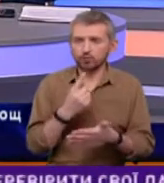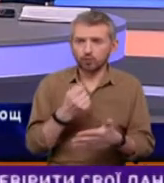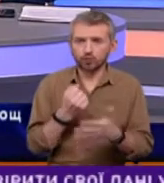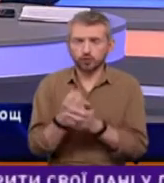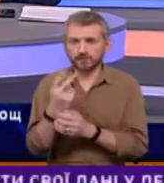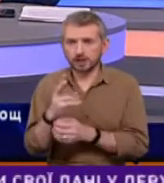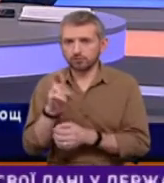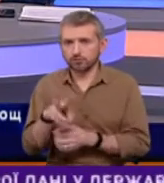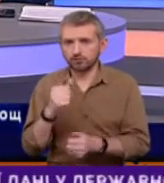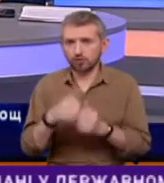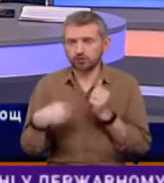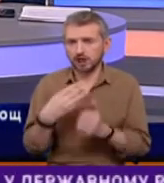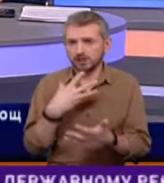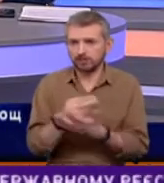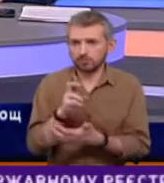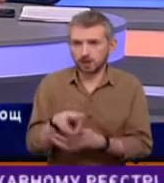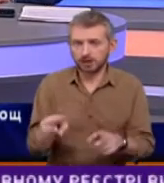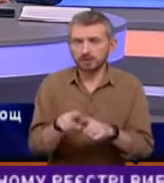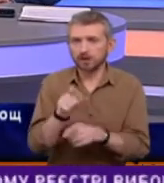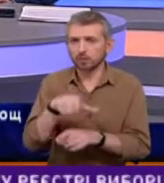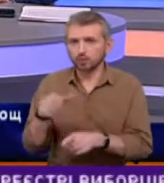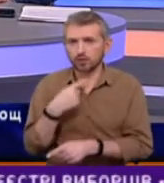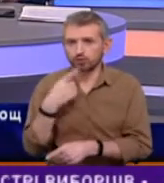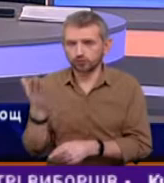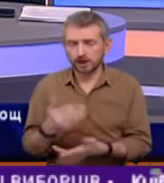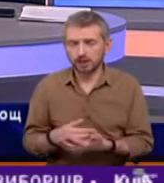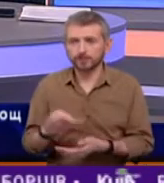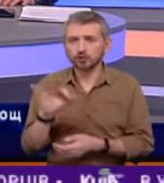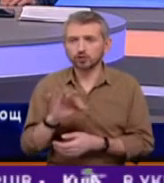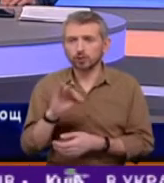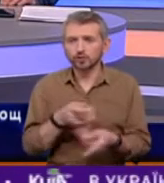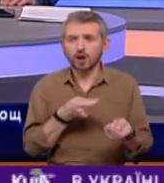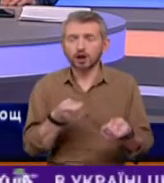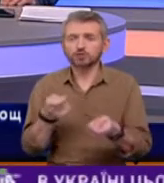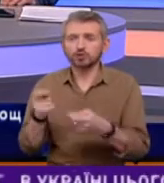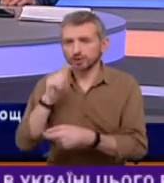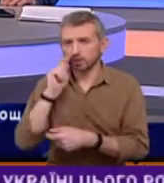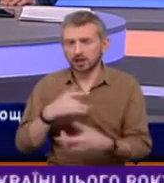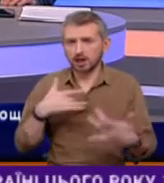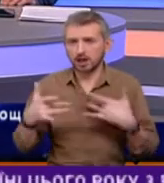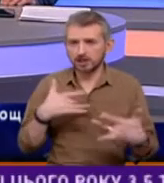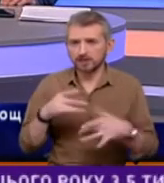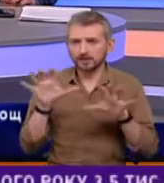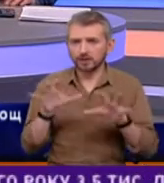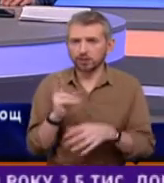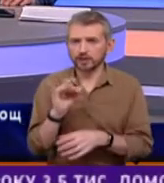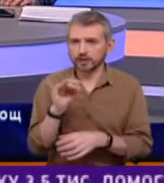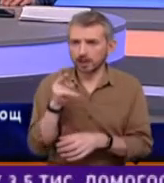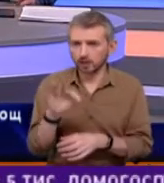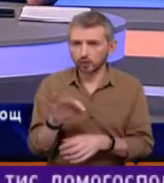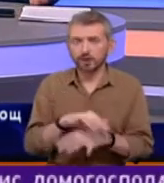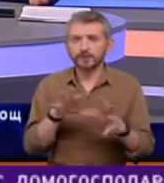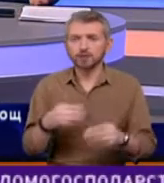і кожен дає свій бал. Так само люди голосували. До речі, стосовно гастролюючих українських артистів, там закону Кириленка, до речі, в нас